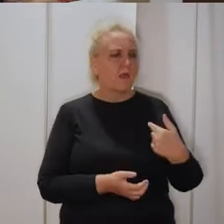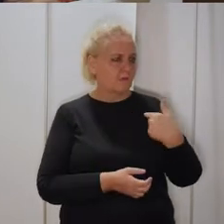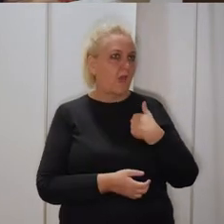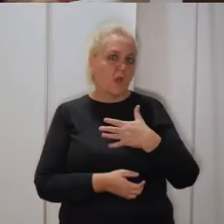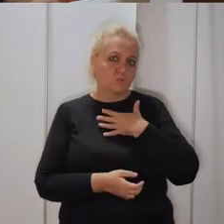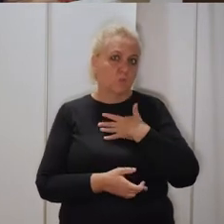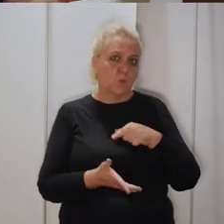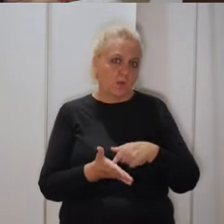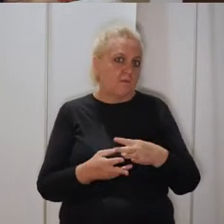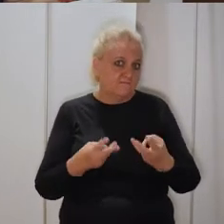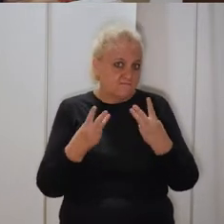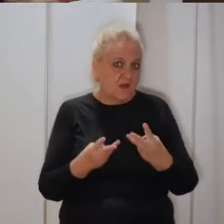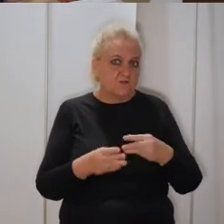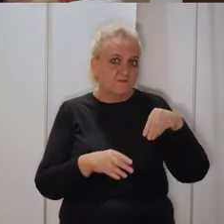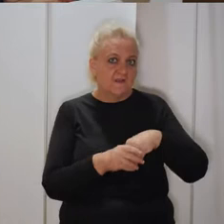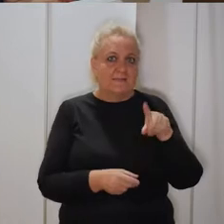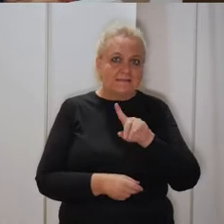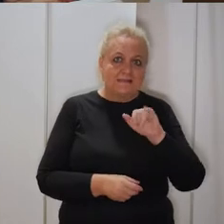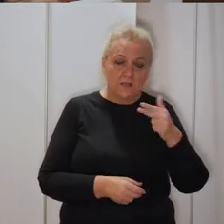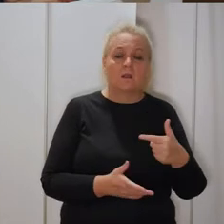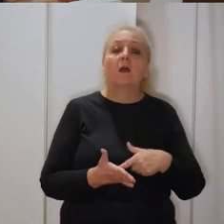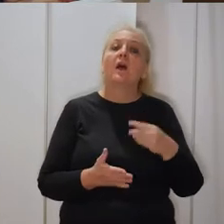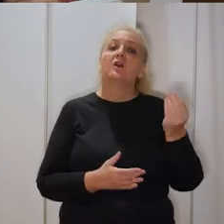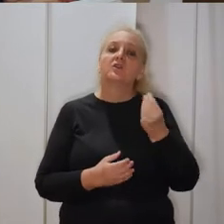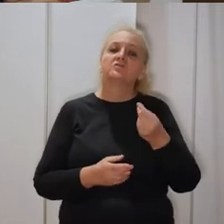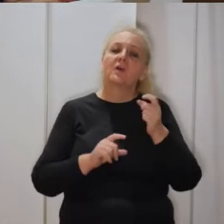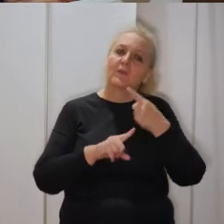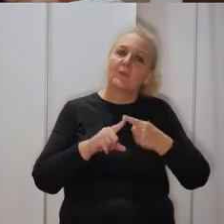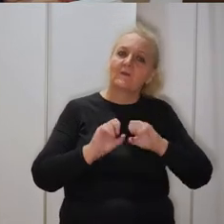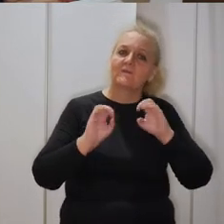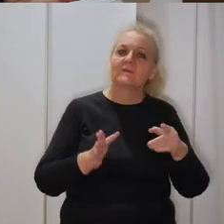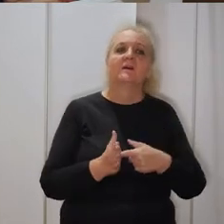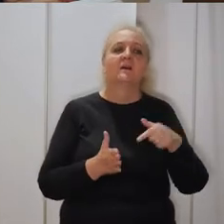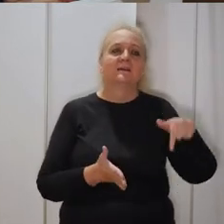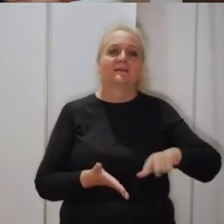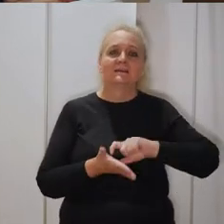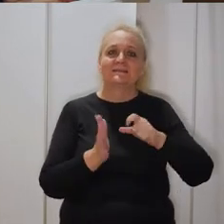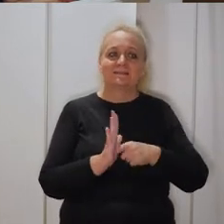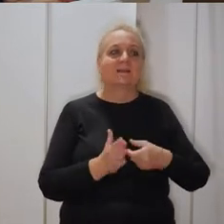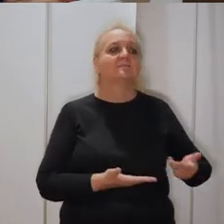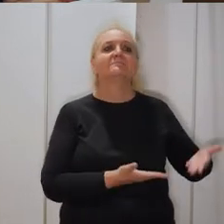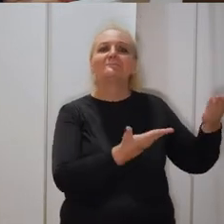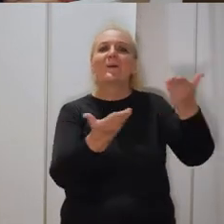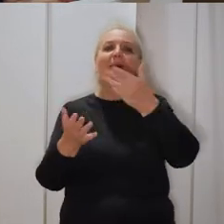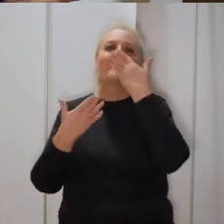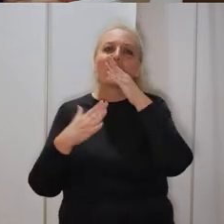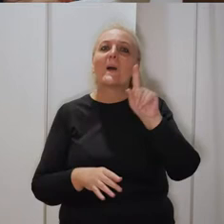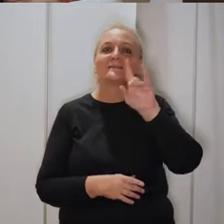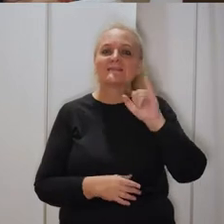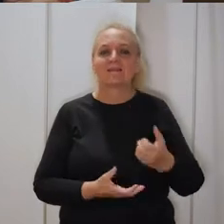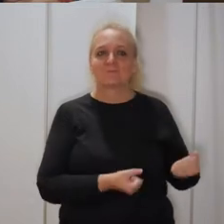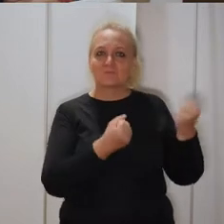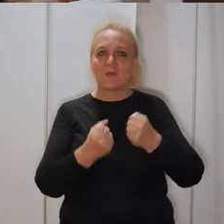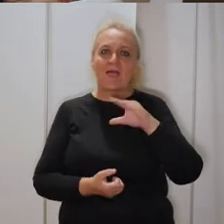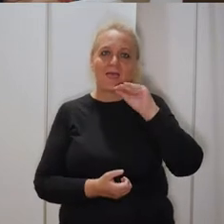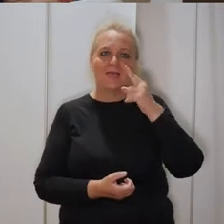wydaje bardzo ważne w zinach. Przy okazji, jestem winna Państwu trochę wyjaśnienia. Po pierwsze, po sali krążą ziny, które przyniosła Edyta. Można je